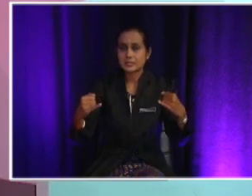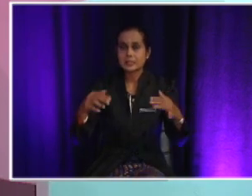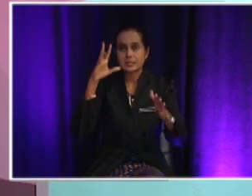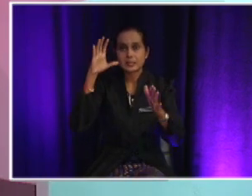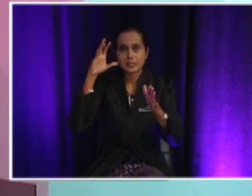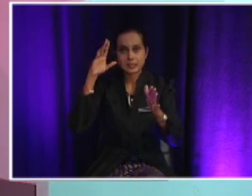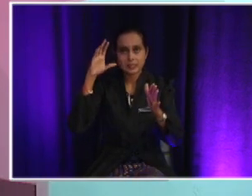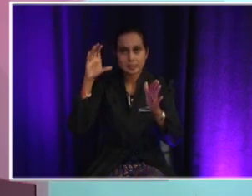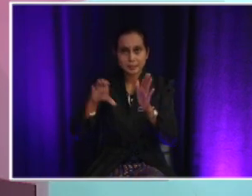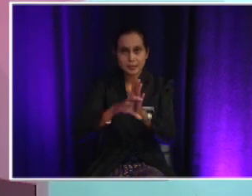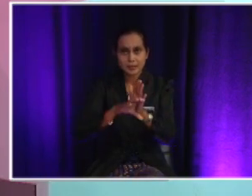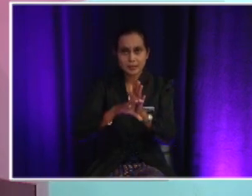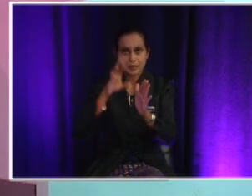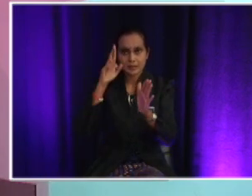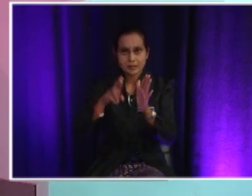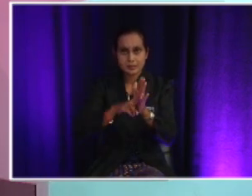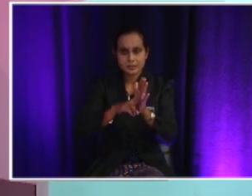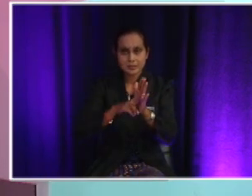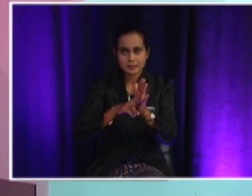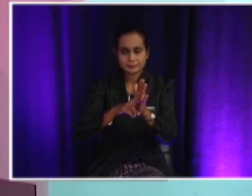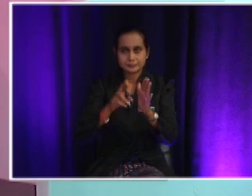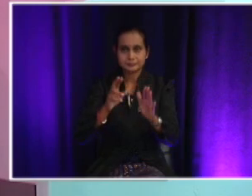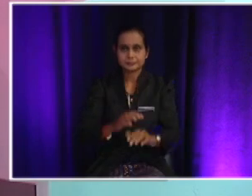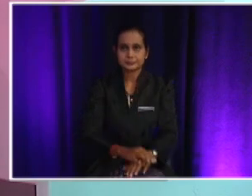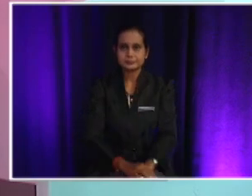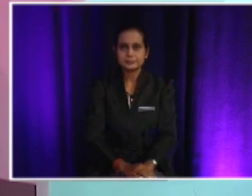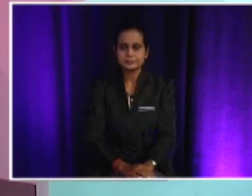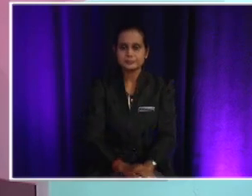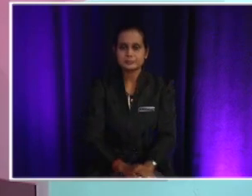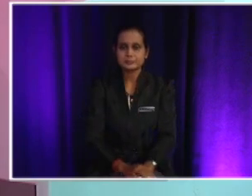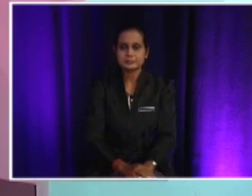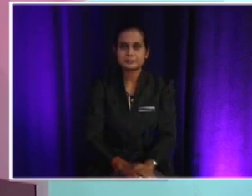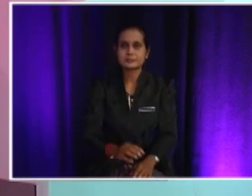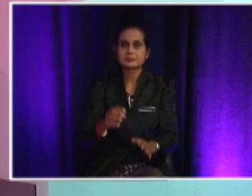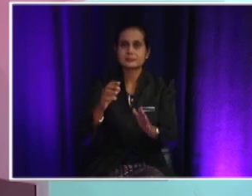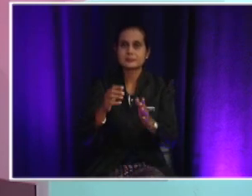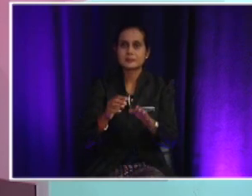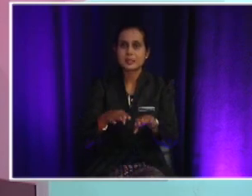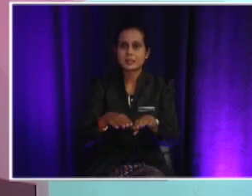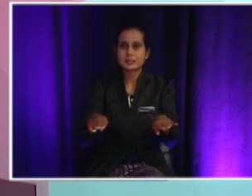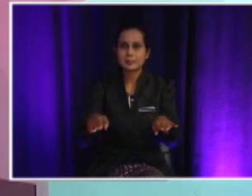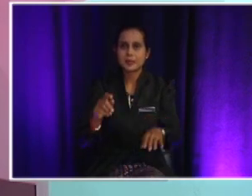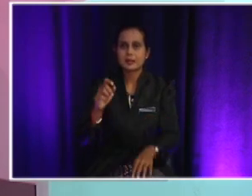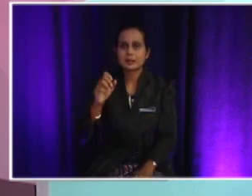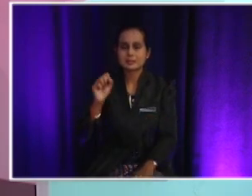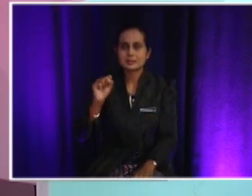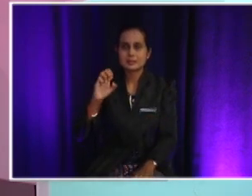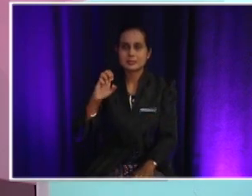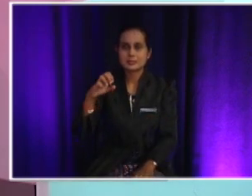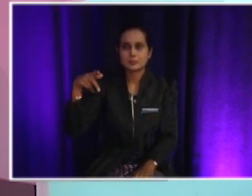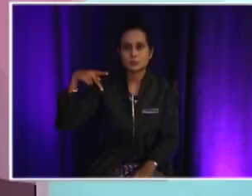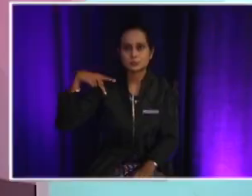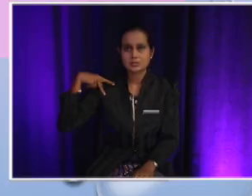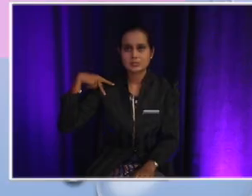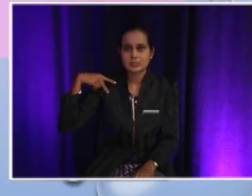iaitu tapak sepunya, pemancar sepunya dan pengeluar sepunya. Kalau